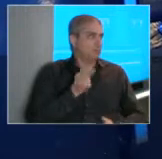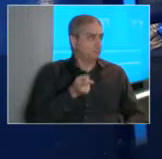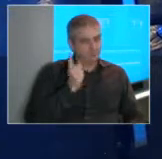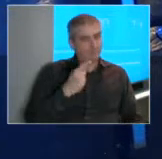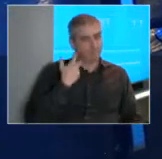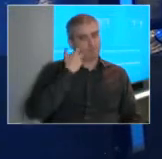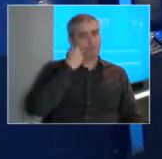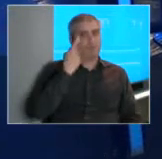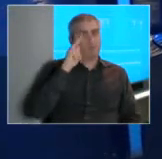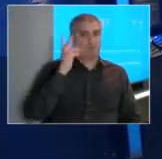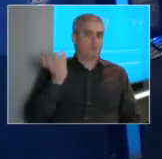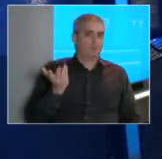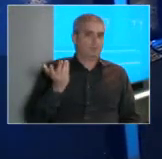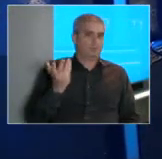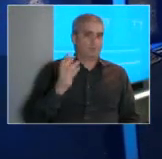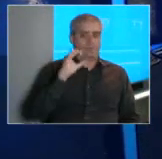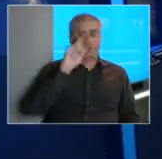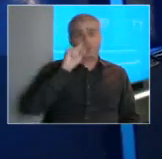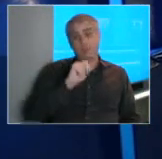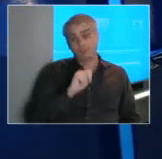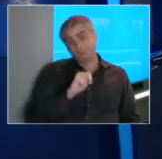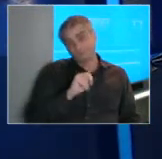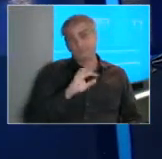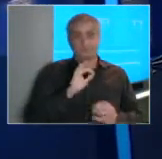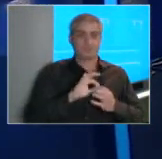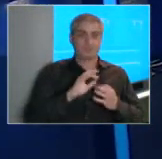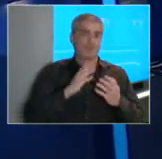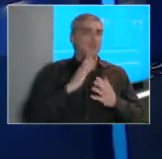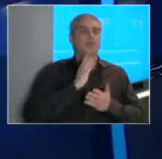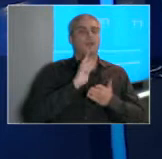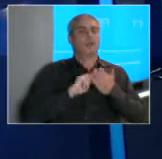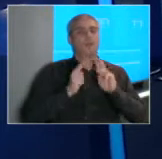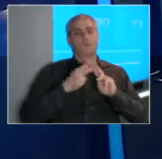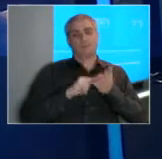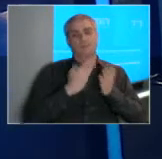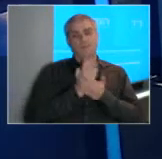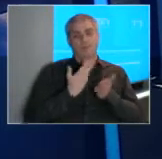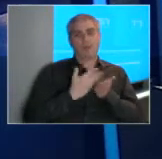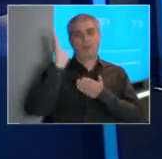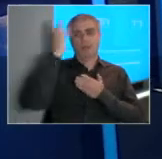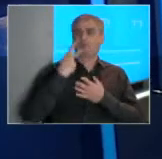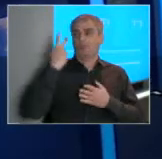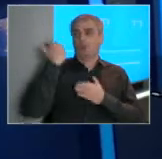גם מחמיאים יותר לכחלון, שבסך הכל איבד את עולמו הפוליטי בשנה, שנתיים האחרונות,